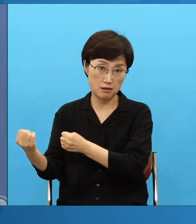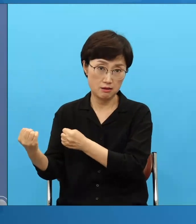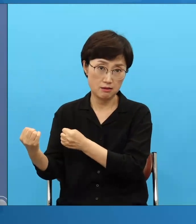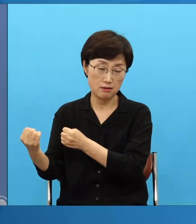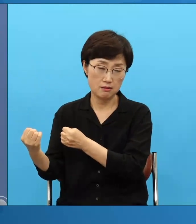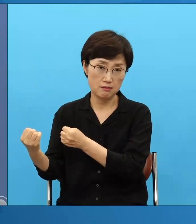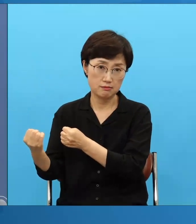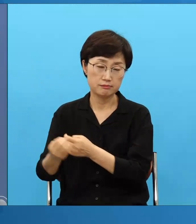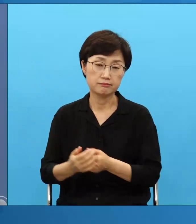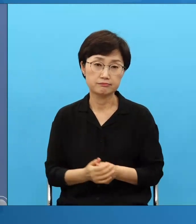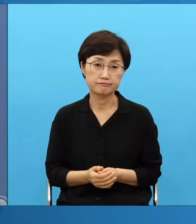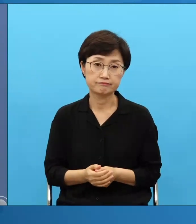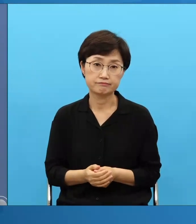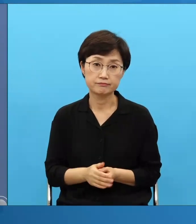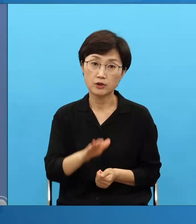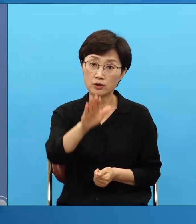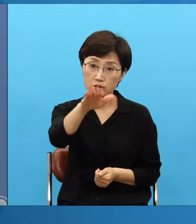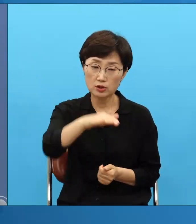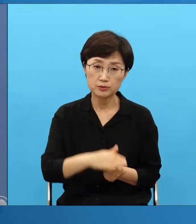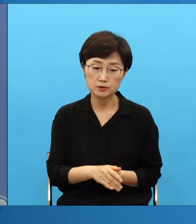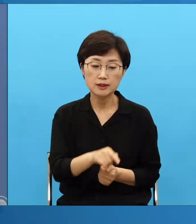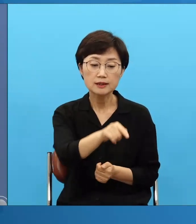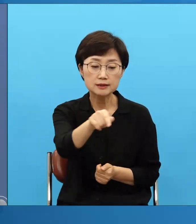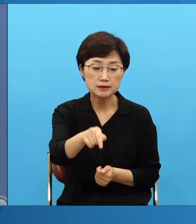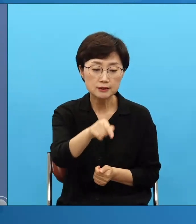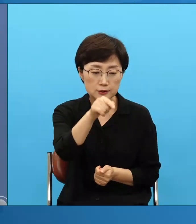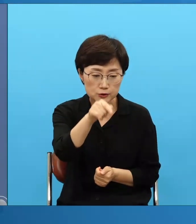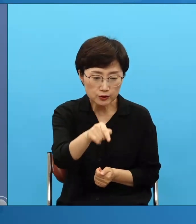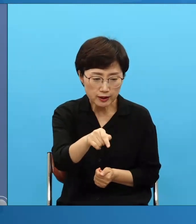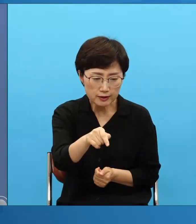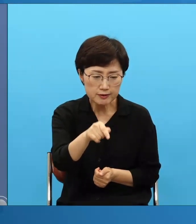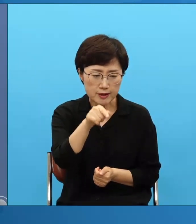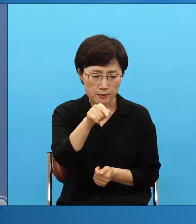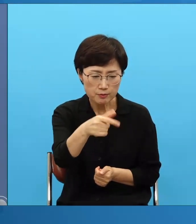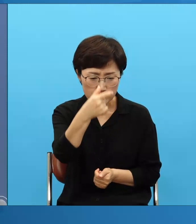church. 진짜 응답은 그 속에 있습니다. But the true